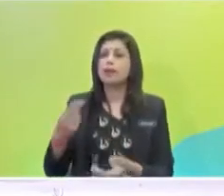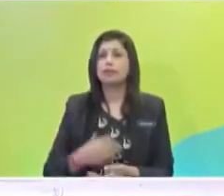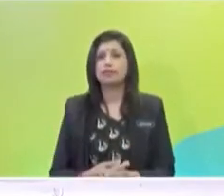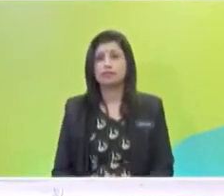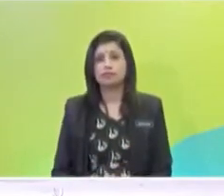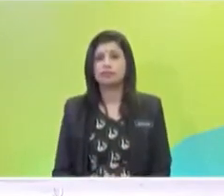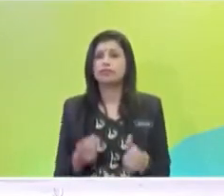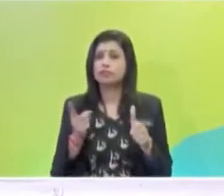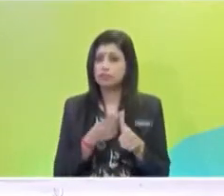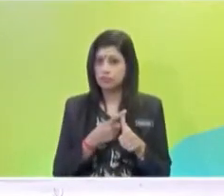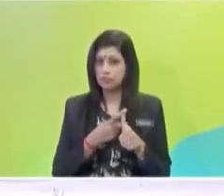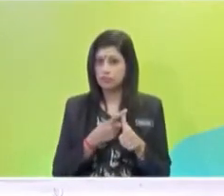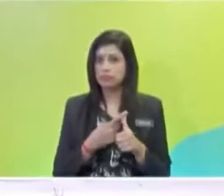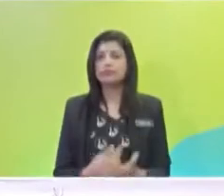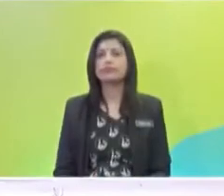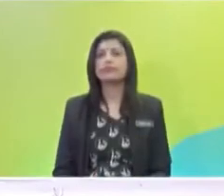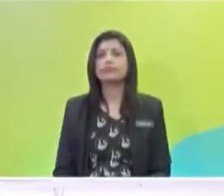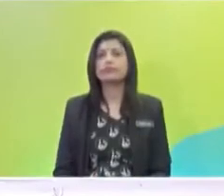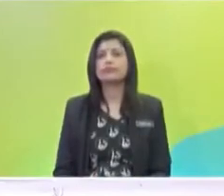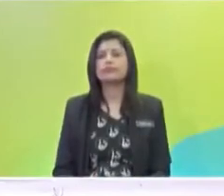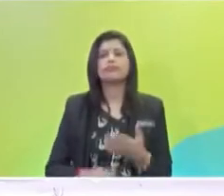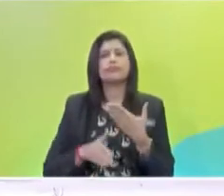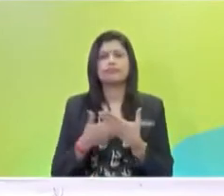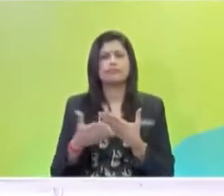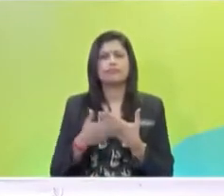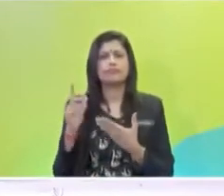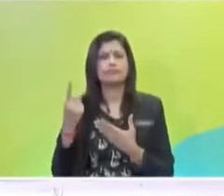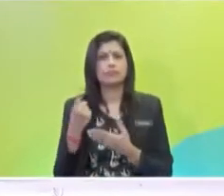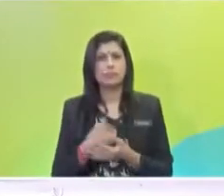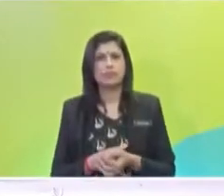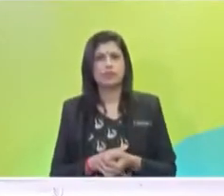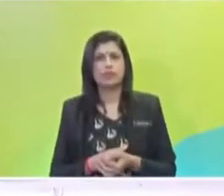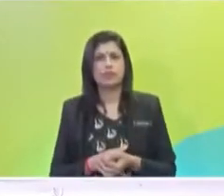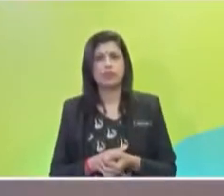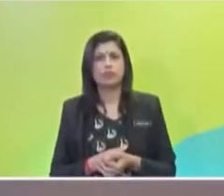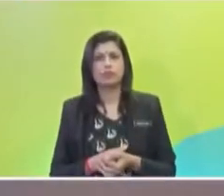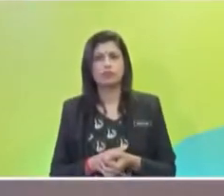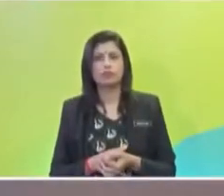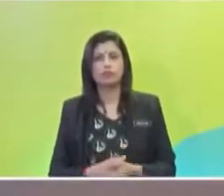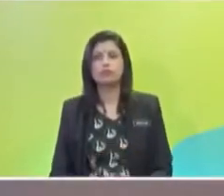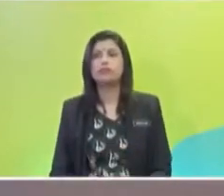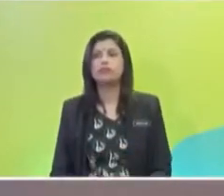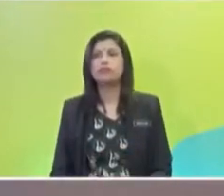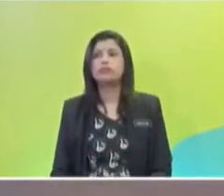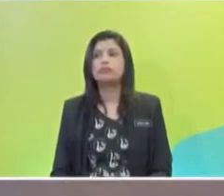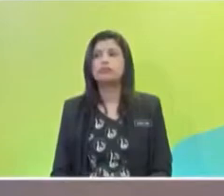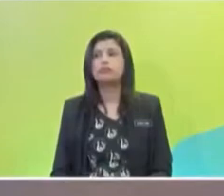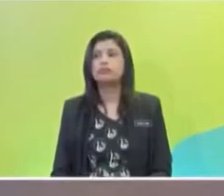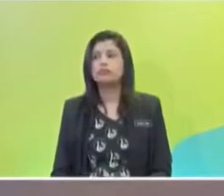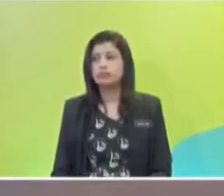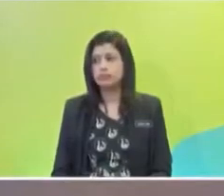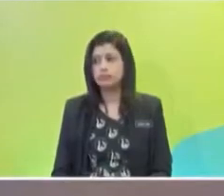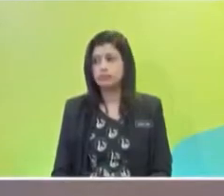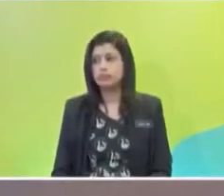rojak buah ni, cikgu? Okey, sebenarnya bahan-bahannya sangat mudah. Okey, kalau tak cukup buah-buahan yang macam ni pun tak apa, jangan risau. Okey, boleh